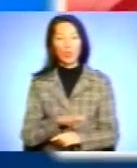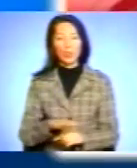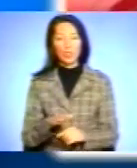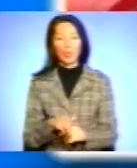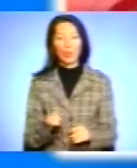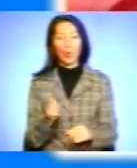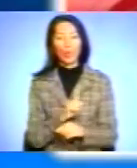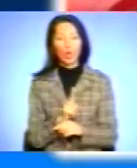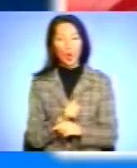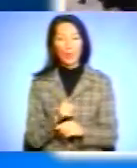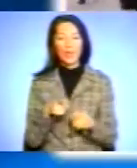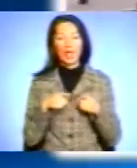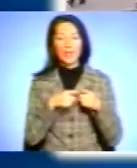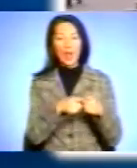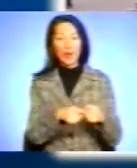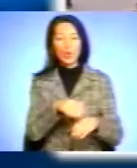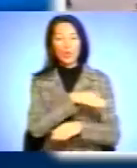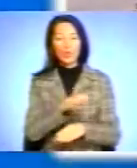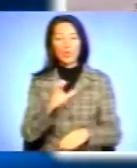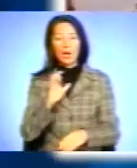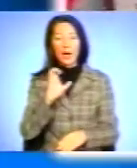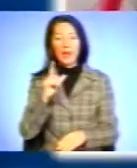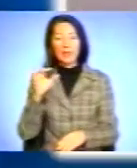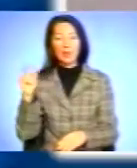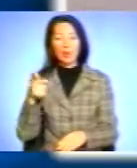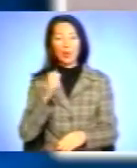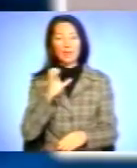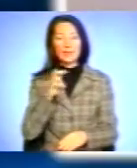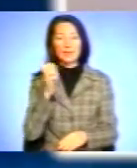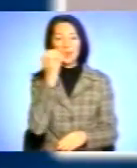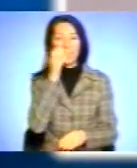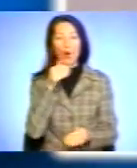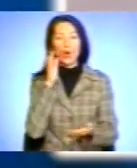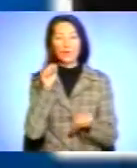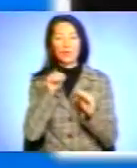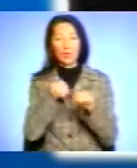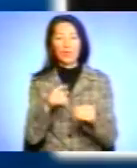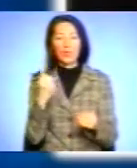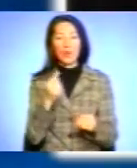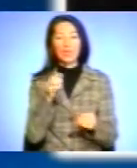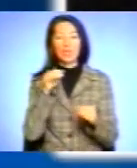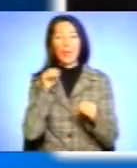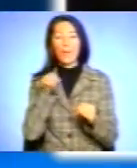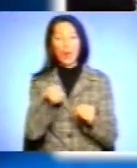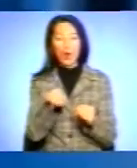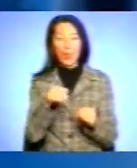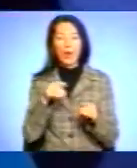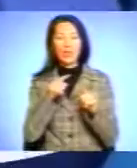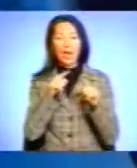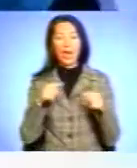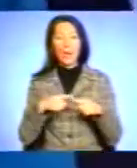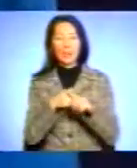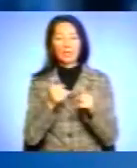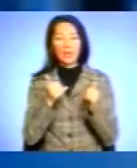У Тернополі на розі вулиць Сагайдачного і Сліпого встановили перший паркомат – пристрій для автоматичного паркування автомобілів.